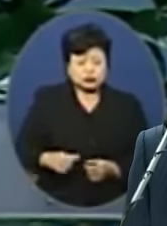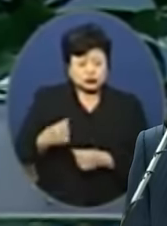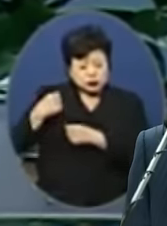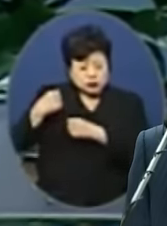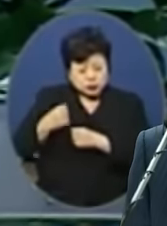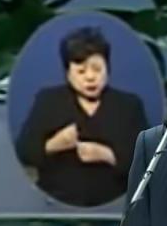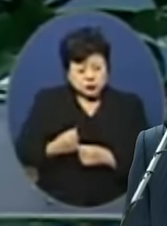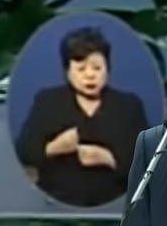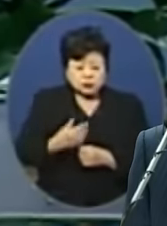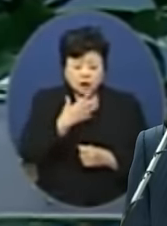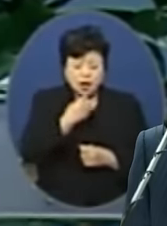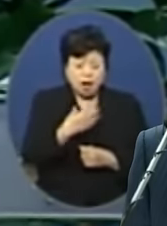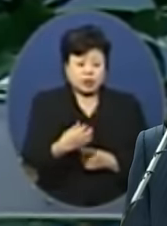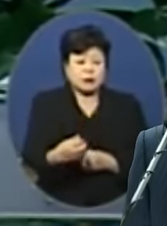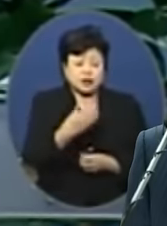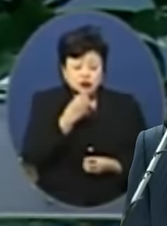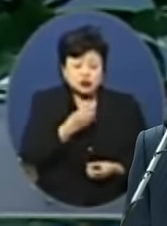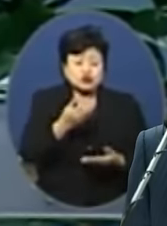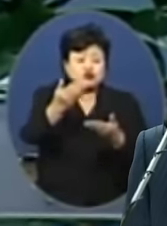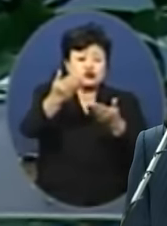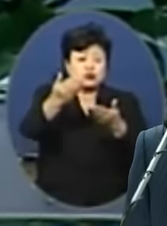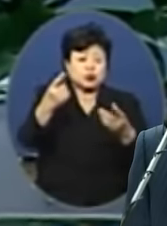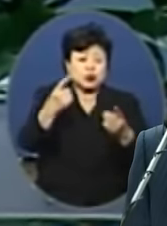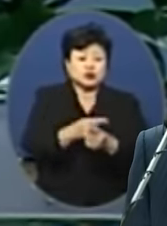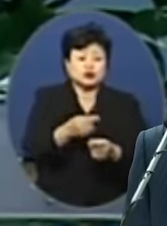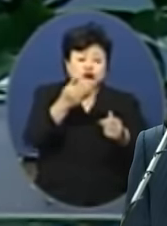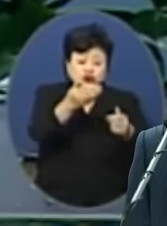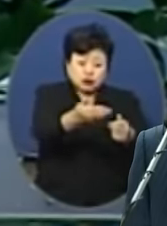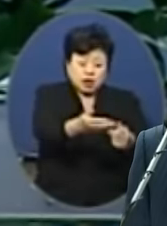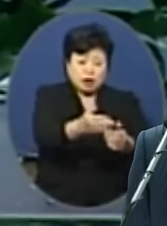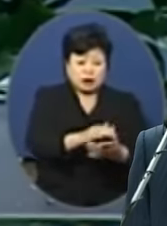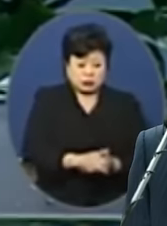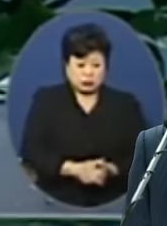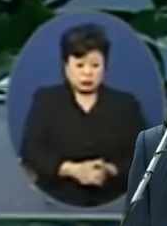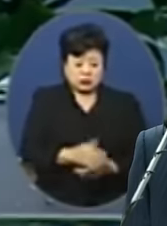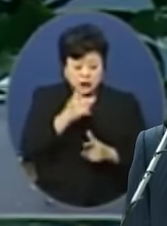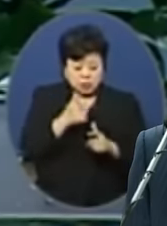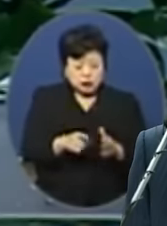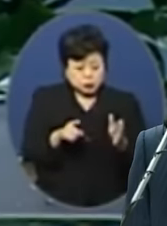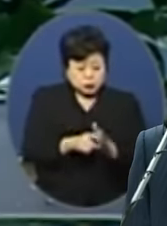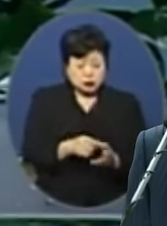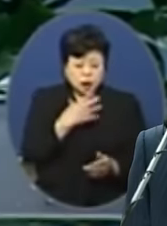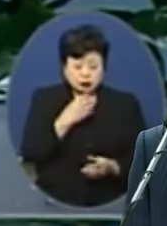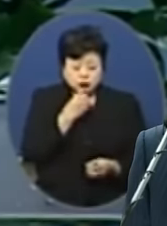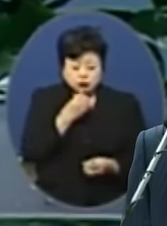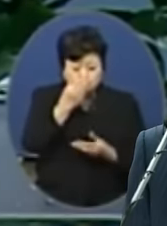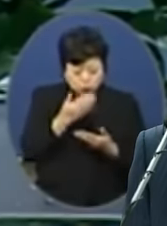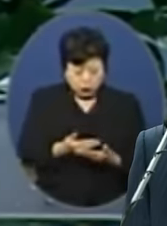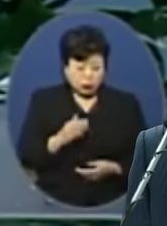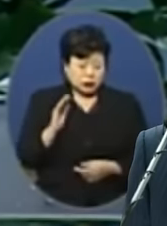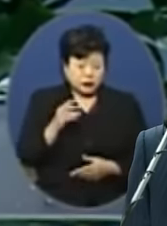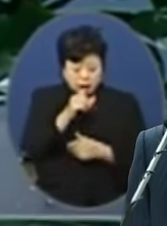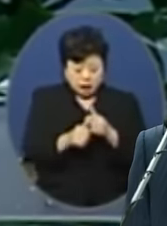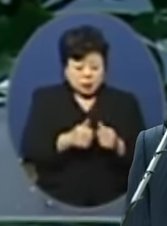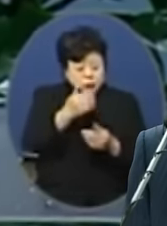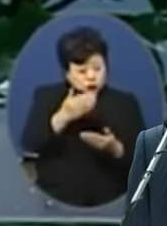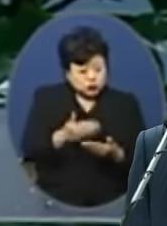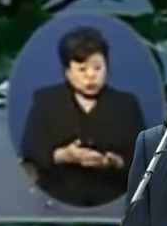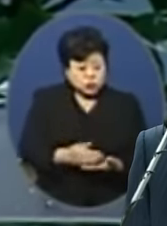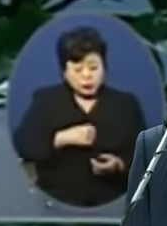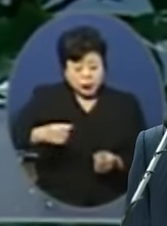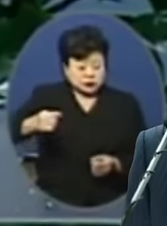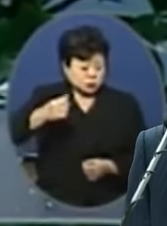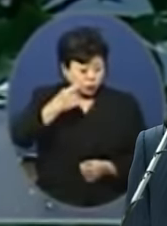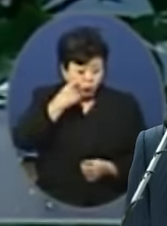짊어져서 아브라함의 축복을 대신 주었다고 했으니 우리는 예수 믿고 다 아브라함의 축복을 받은 지라 하나님이 주신 것 빼앗을